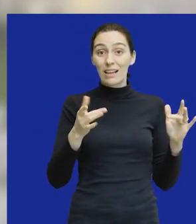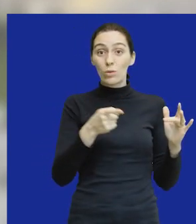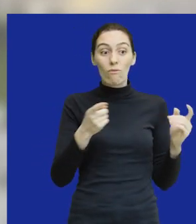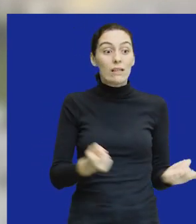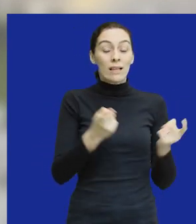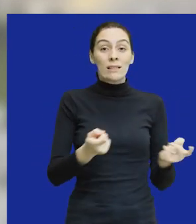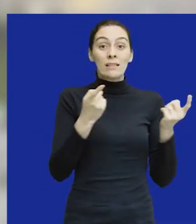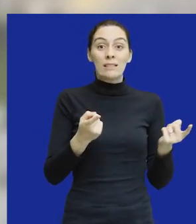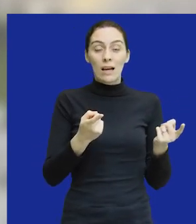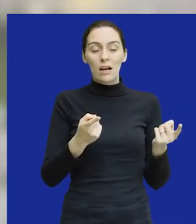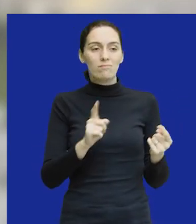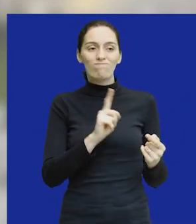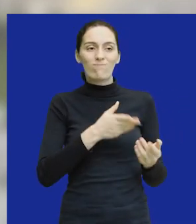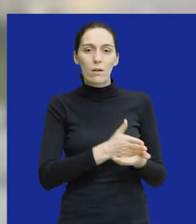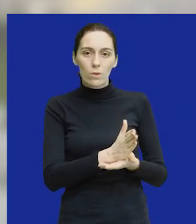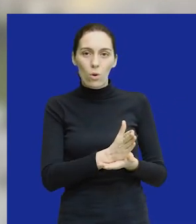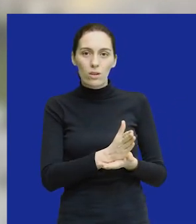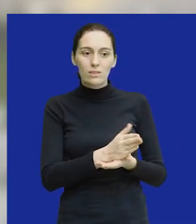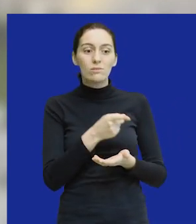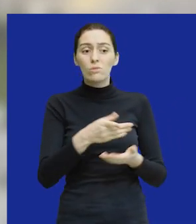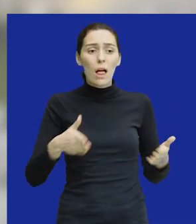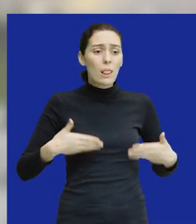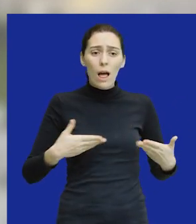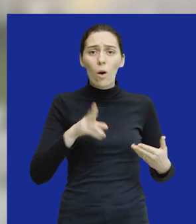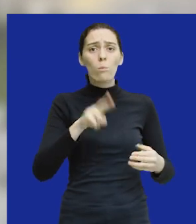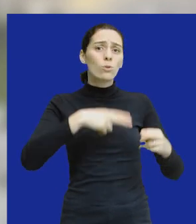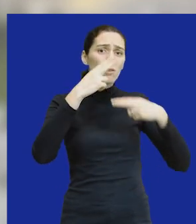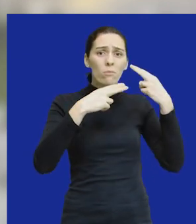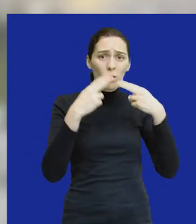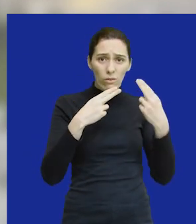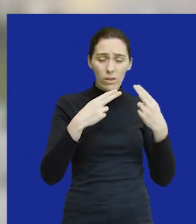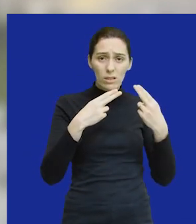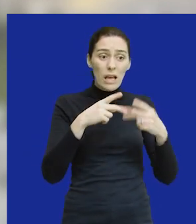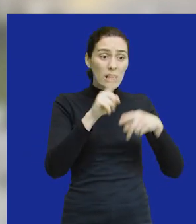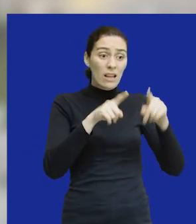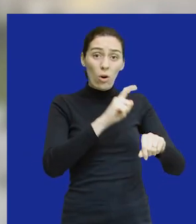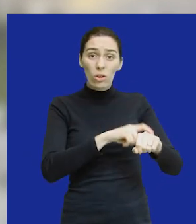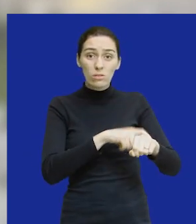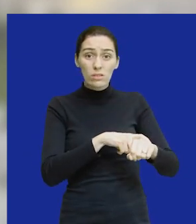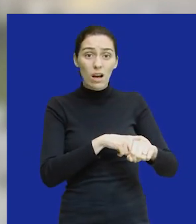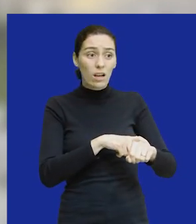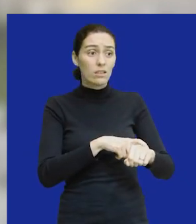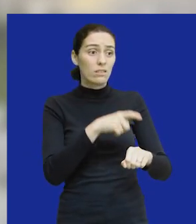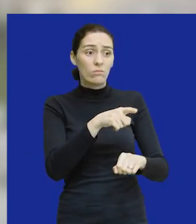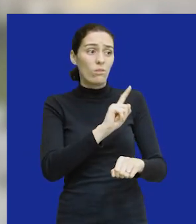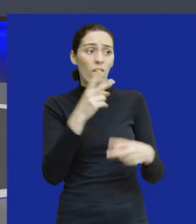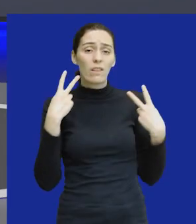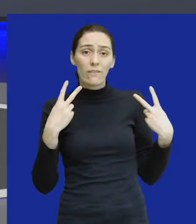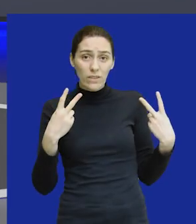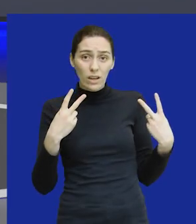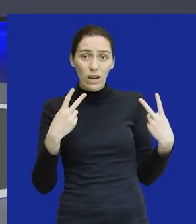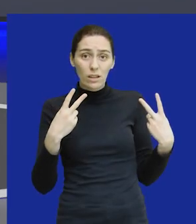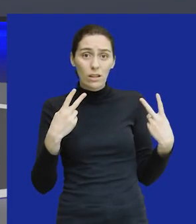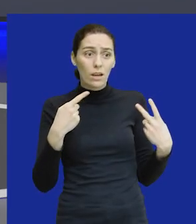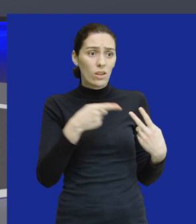ta senzacija jednostavno ne prolazi, lako je provjerljivo sve i za par sati ti si demantiran